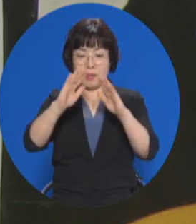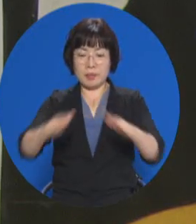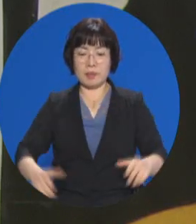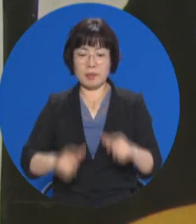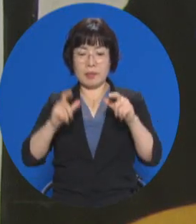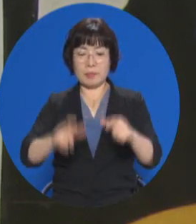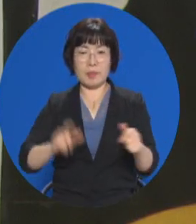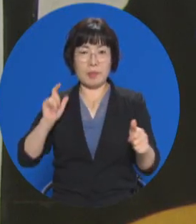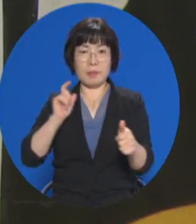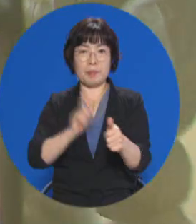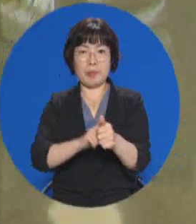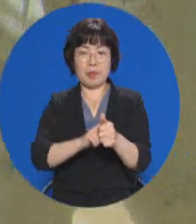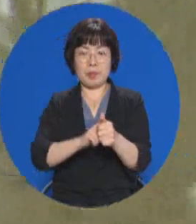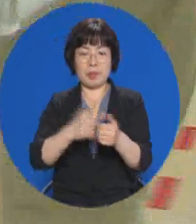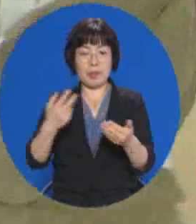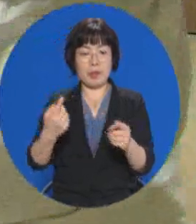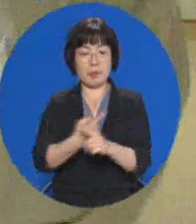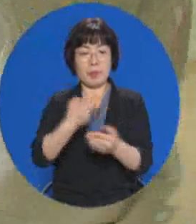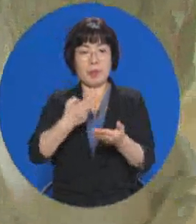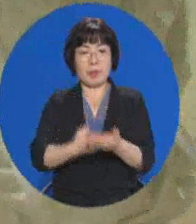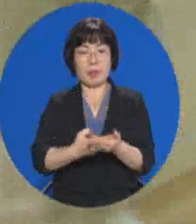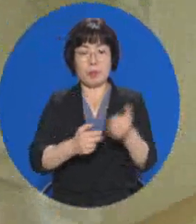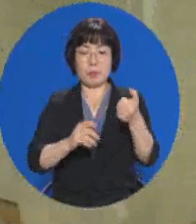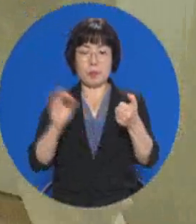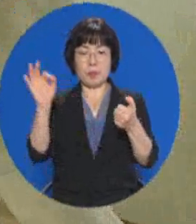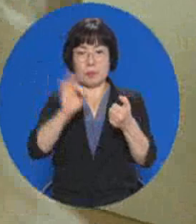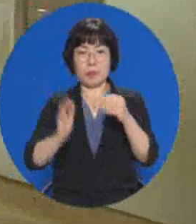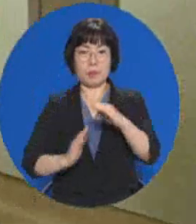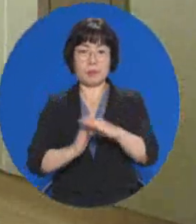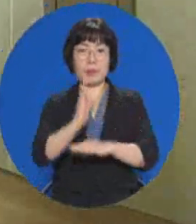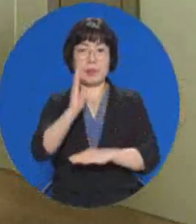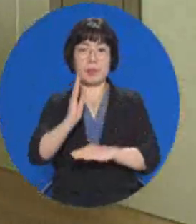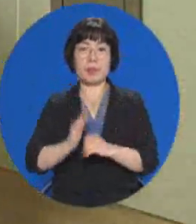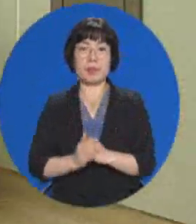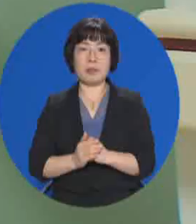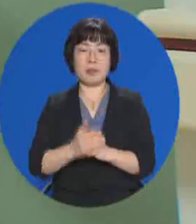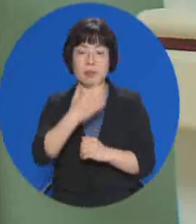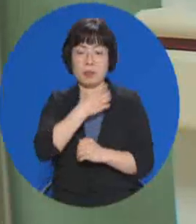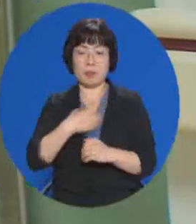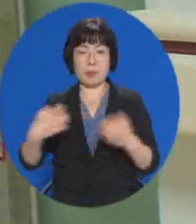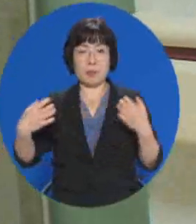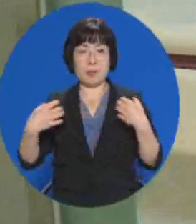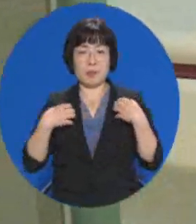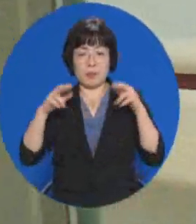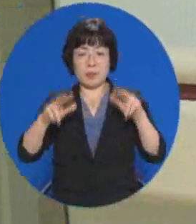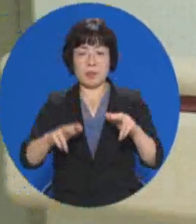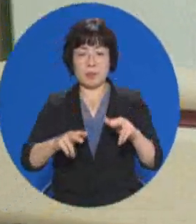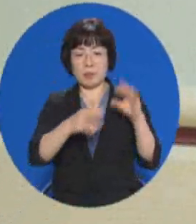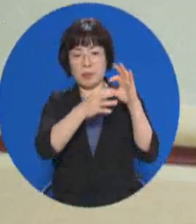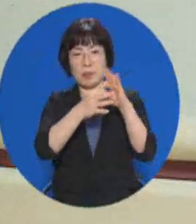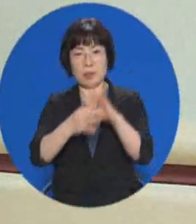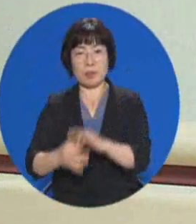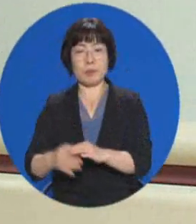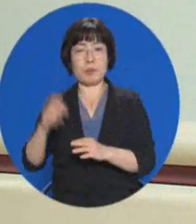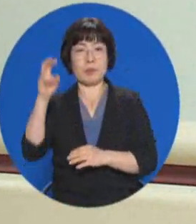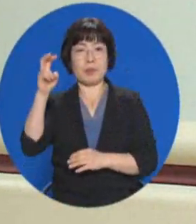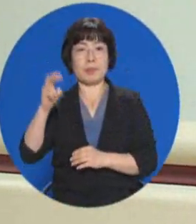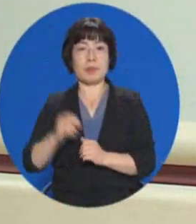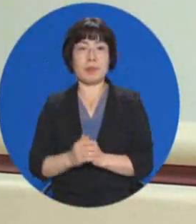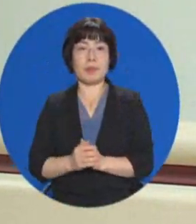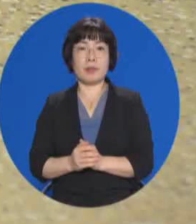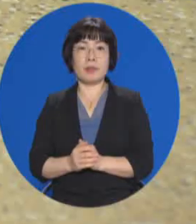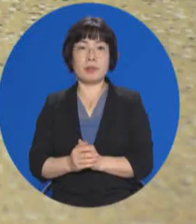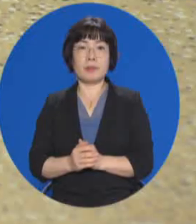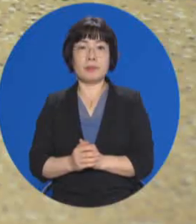지역의 확진자용 병상 이용률은 50%를 넘어섰습니다. 보건당국은 현재의 추세가 당분간 계속될 가능성이